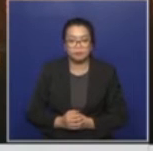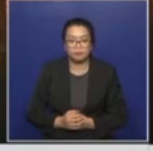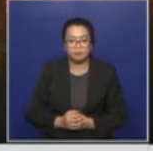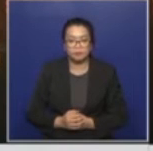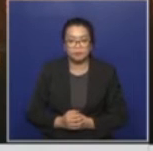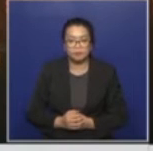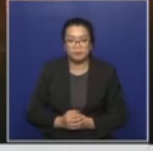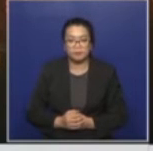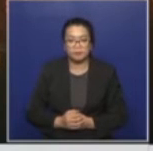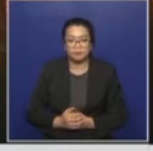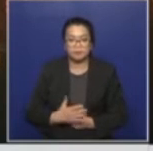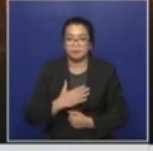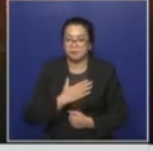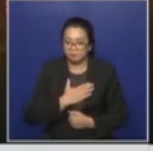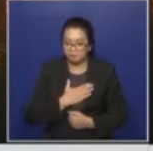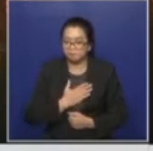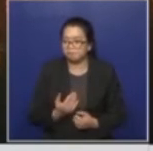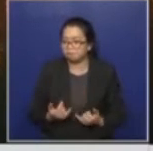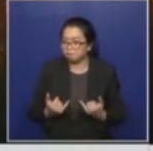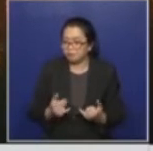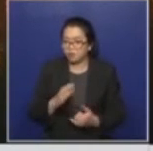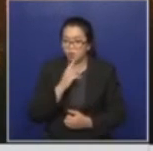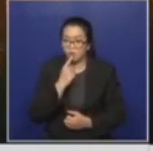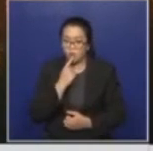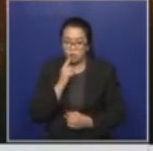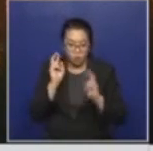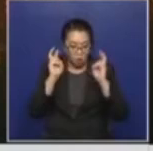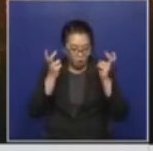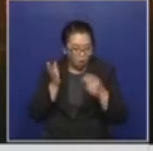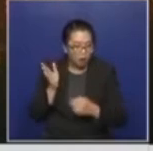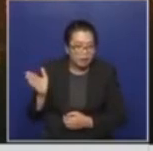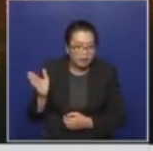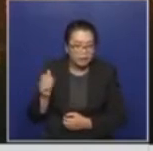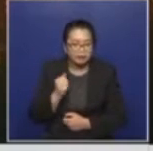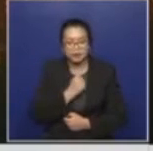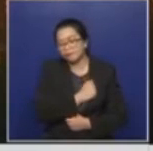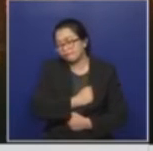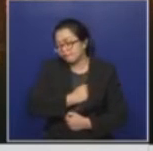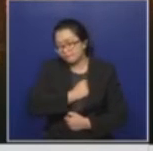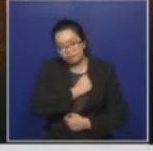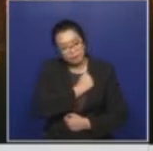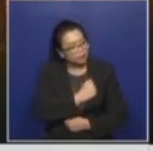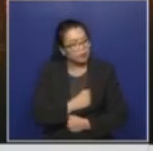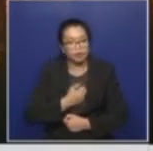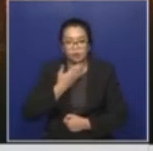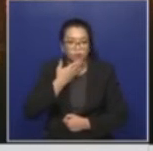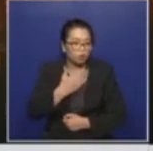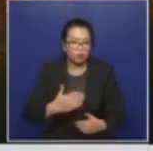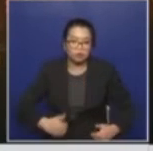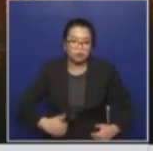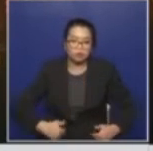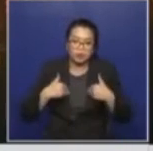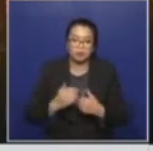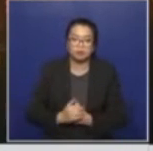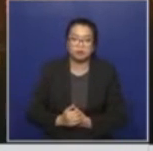ผมเองวันนี้ถ้าไม่ได้พูดเรื่องนี้จะมีความอดสูไปตลอดชีวิตของความเป็นนัก